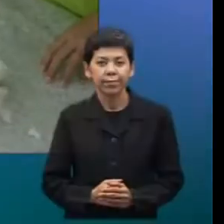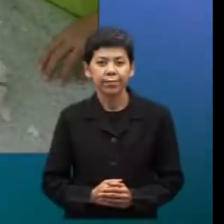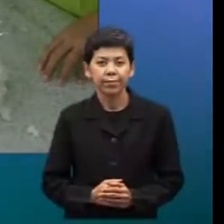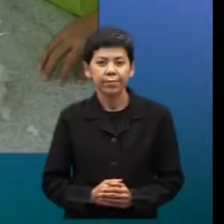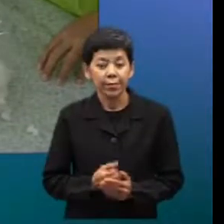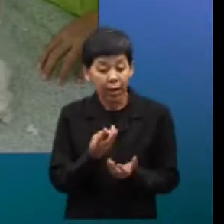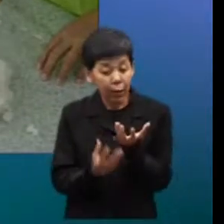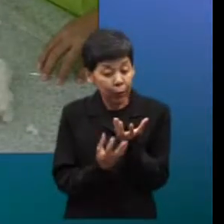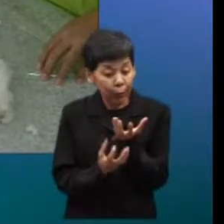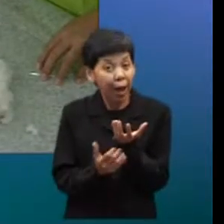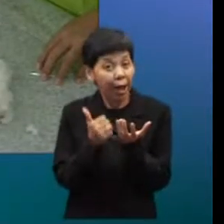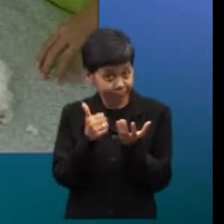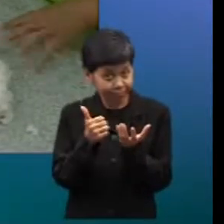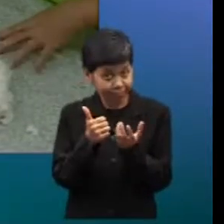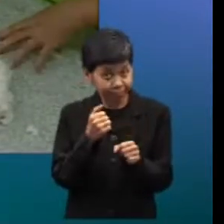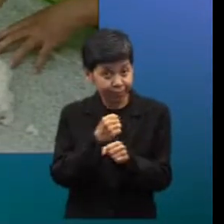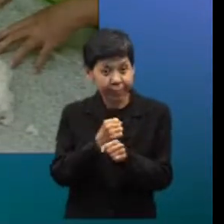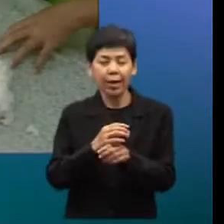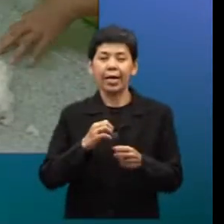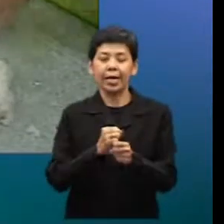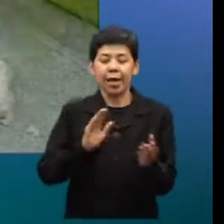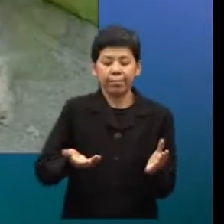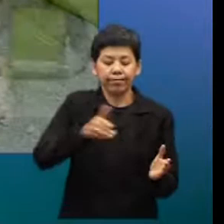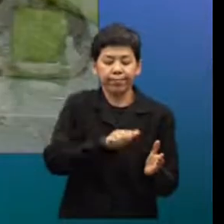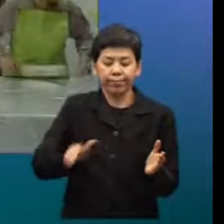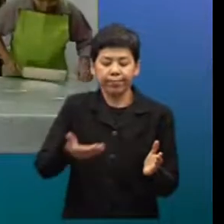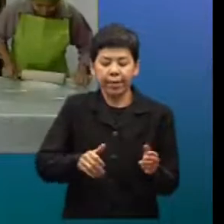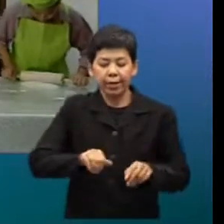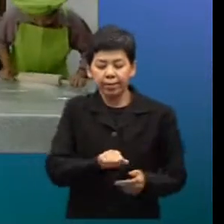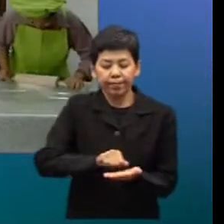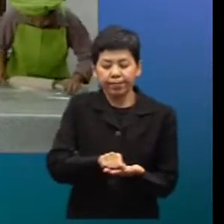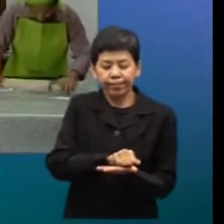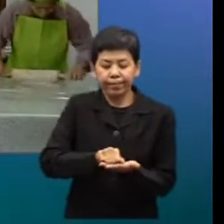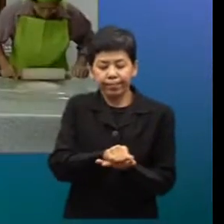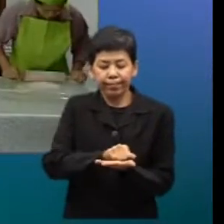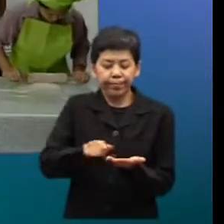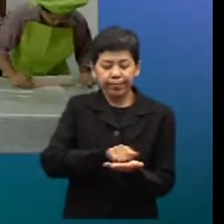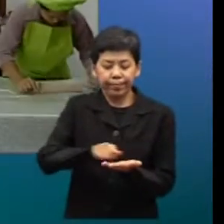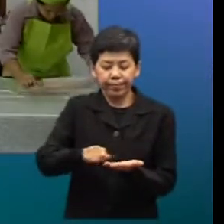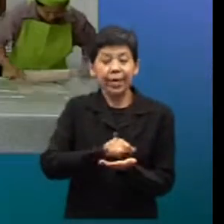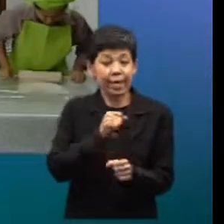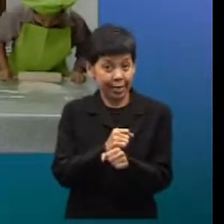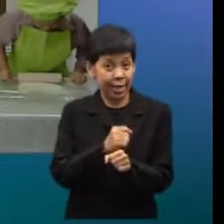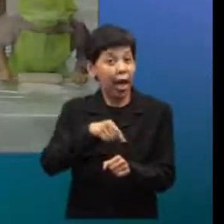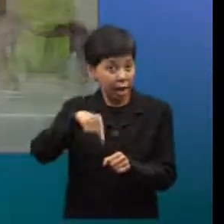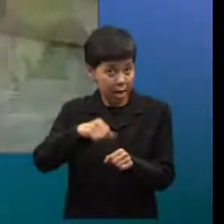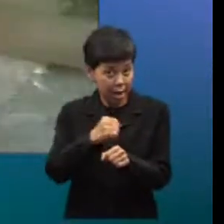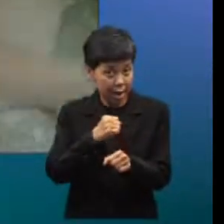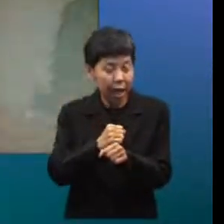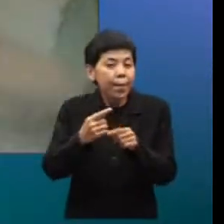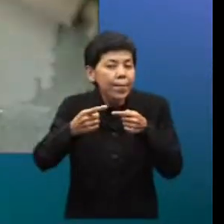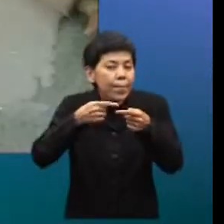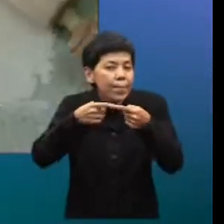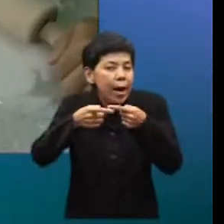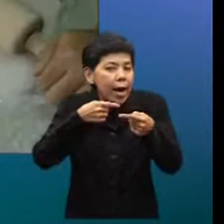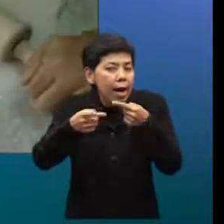เมื่อข้าวสุกแล้วก็นำมาบดด้วยลูกกลิ้งให้เป็นแผ่นบางๆอย่างนี้แหละครับสำหรับที่นี่เขาใช้ถุงพลาส